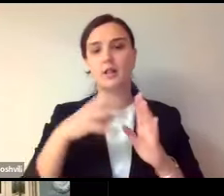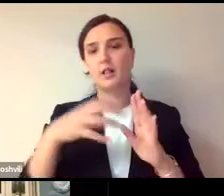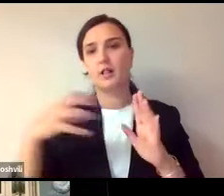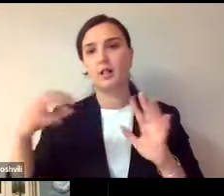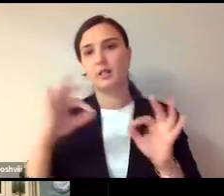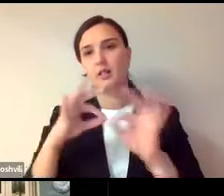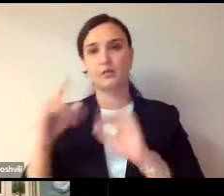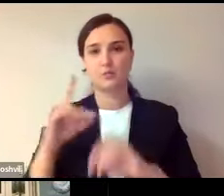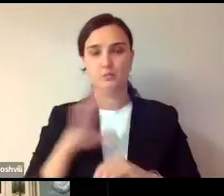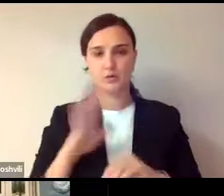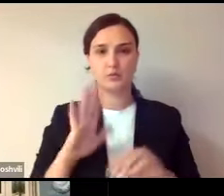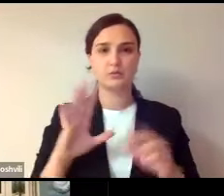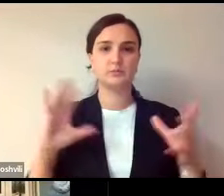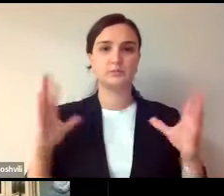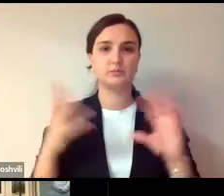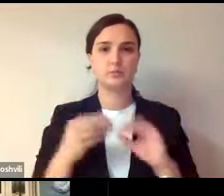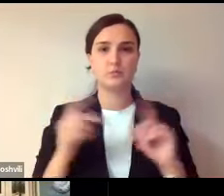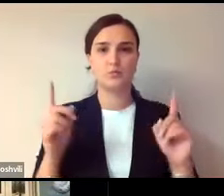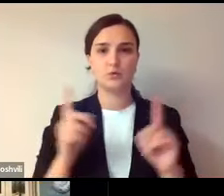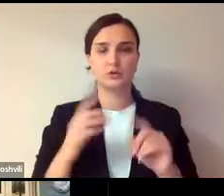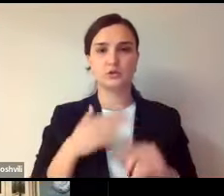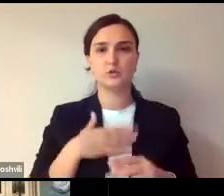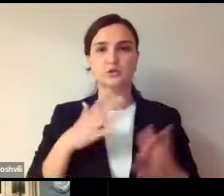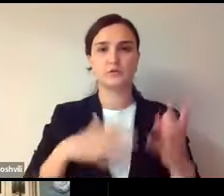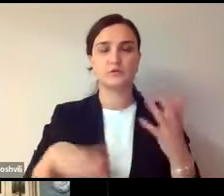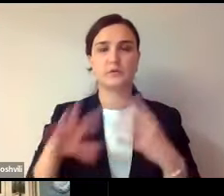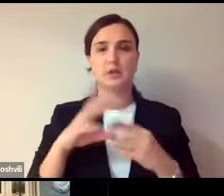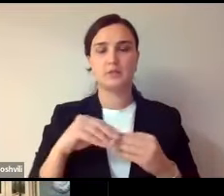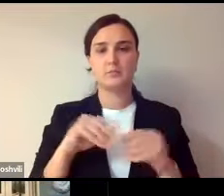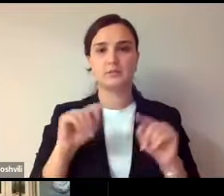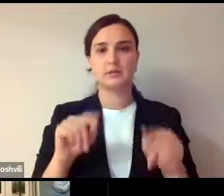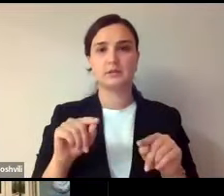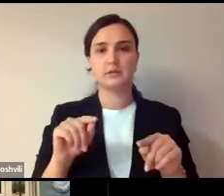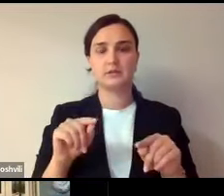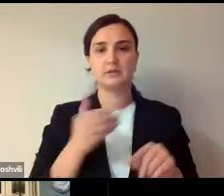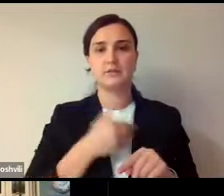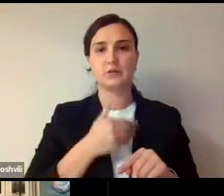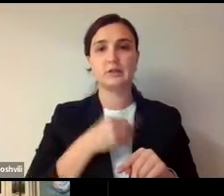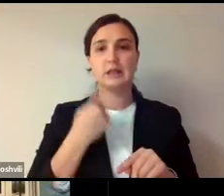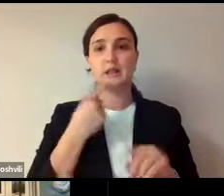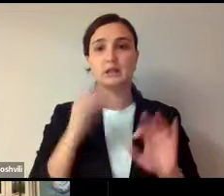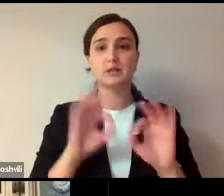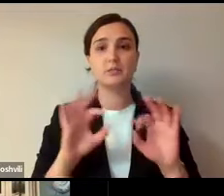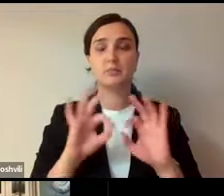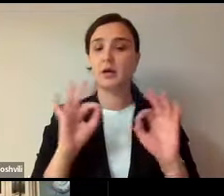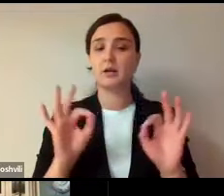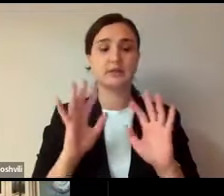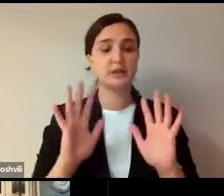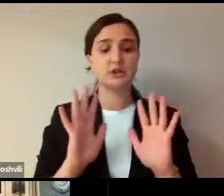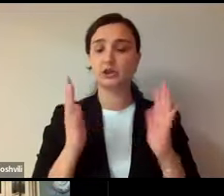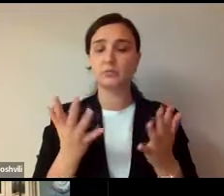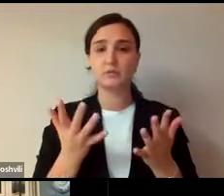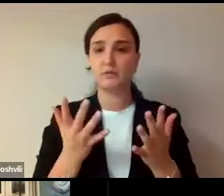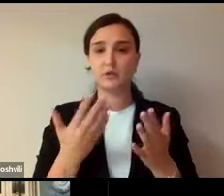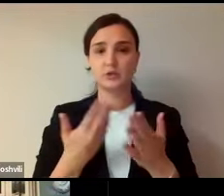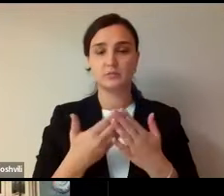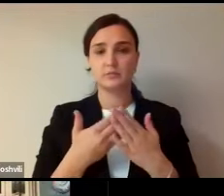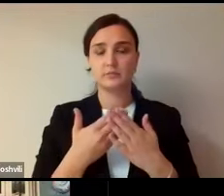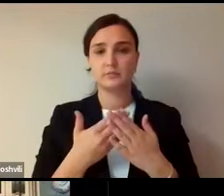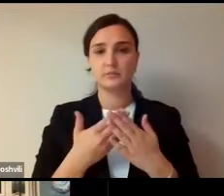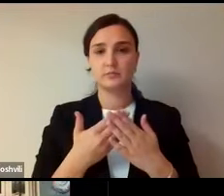ჩვენ ამ ყოველფერ იმის გვინდოდა, რომ არავითარ შემთხვევაში არ ასე ვთქვათ